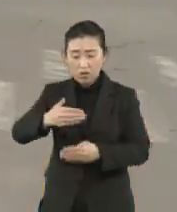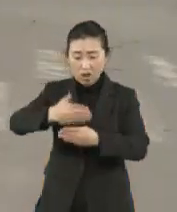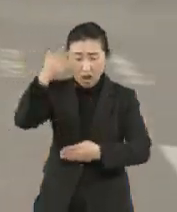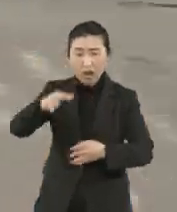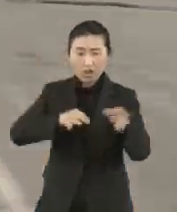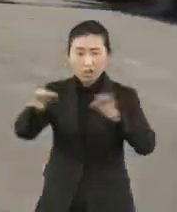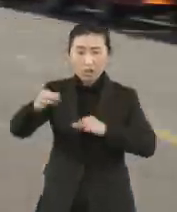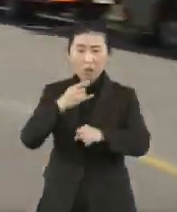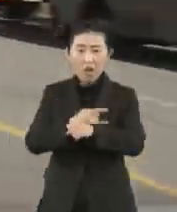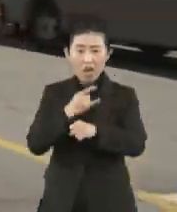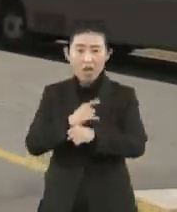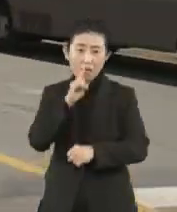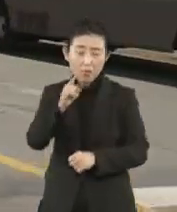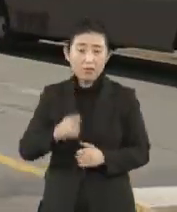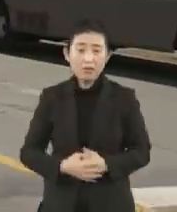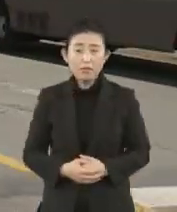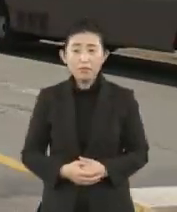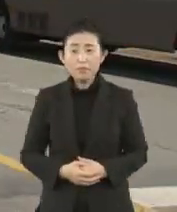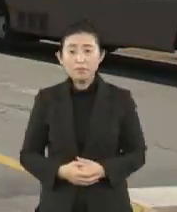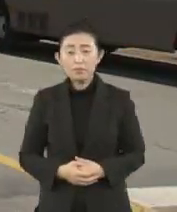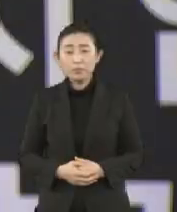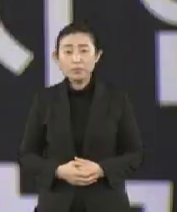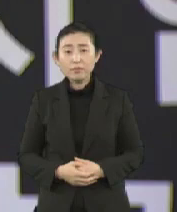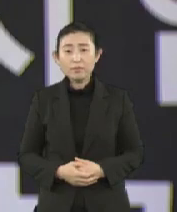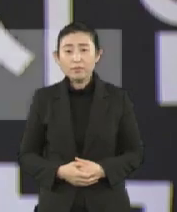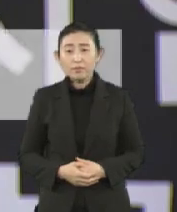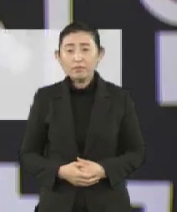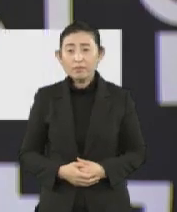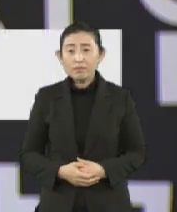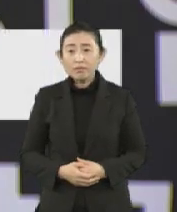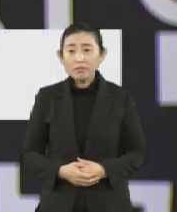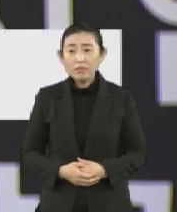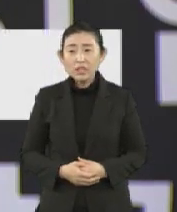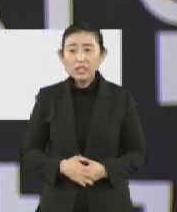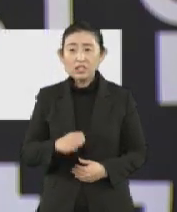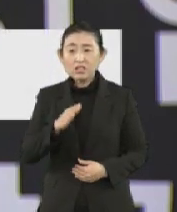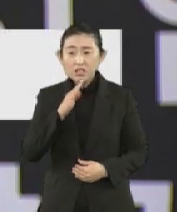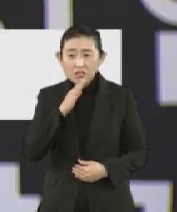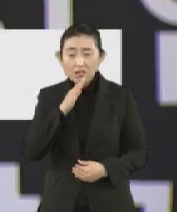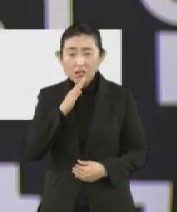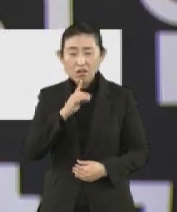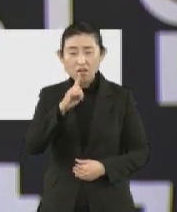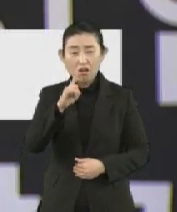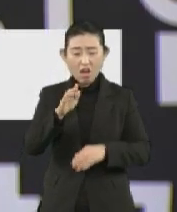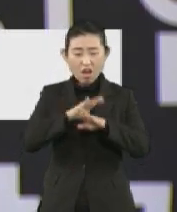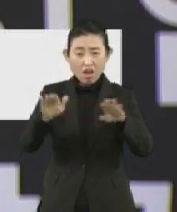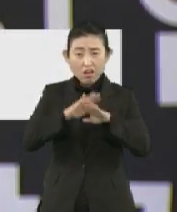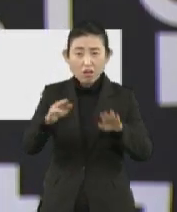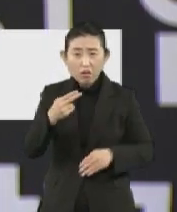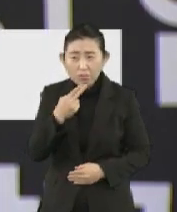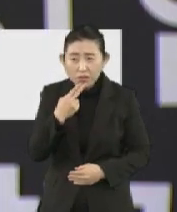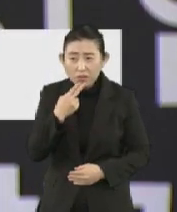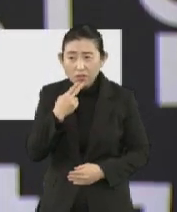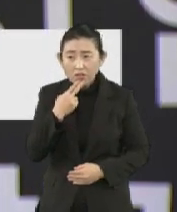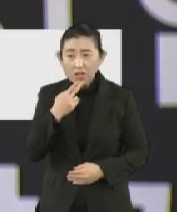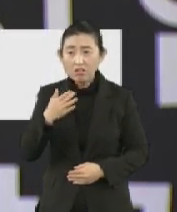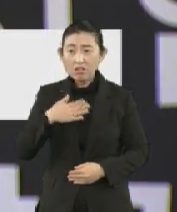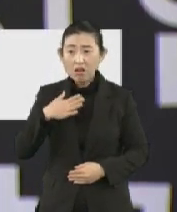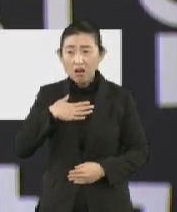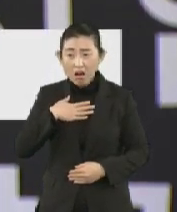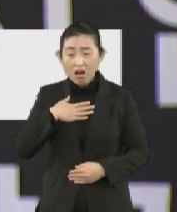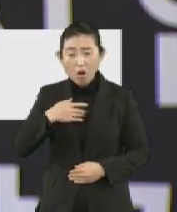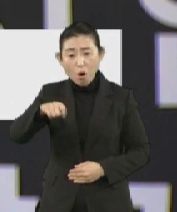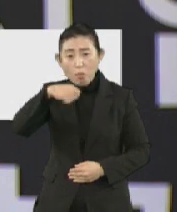집단 행동을 예고했습니다. 진정 앞으로 특단의 대책이 없다면 저희 세종시